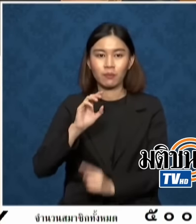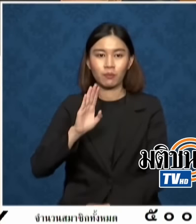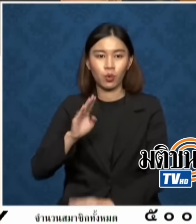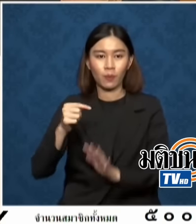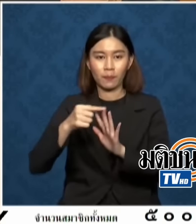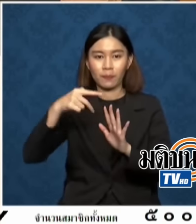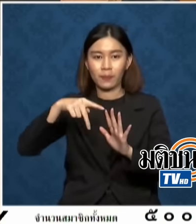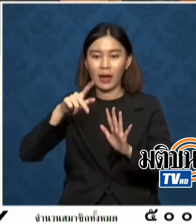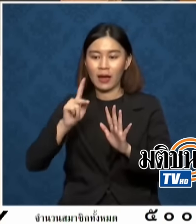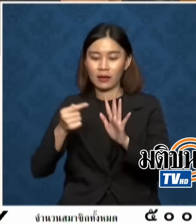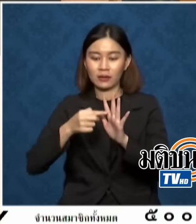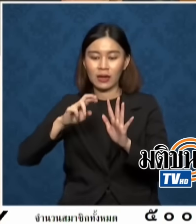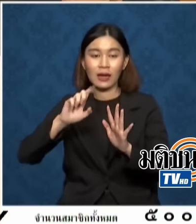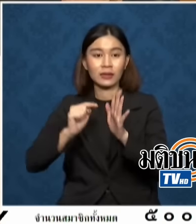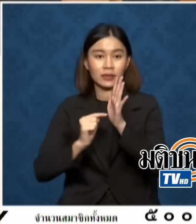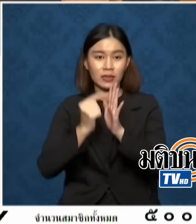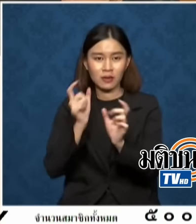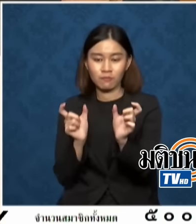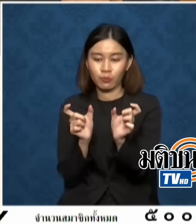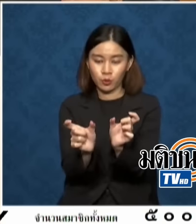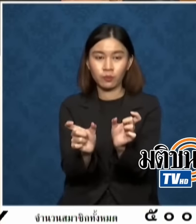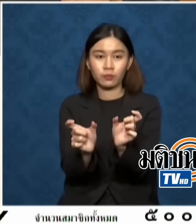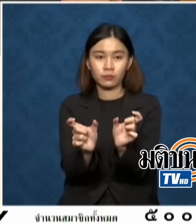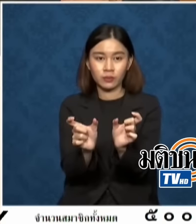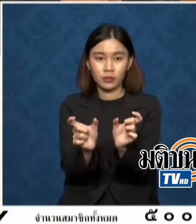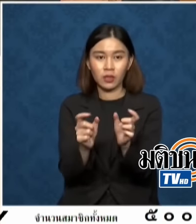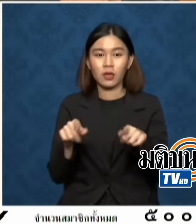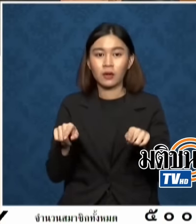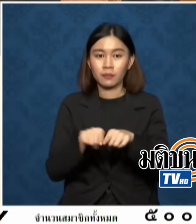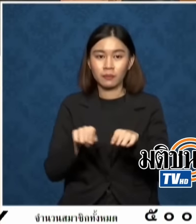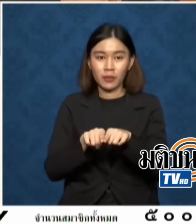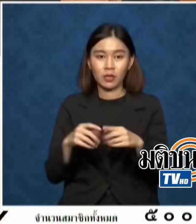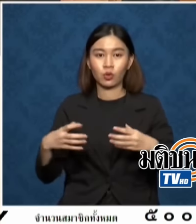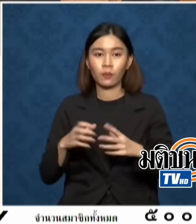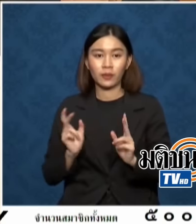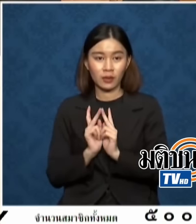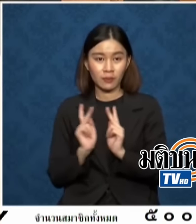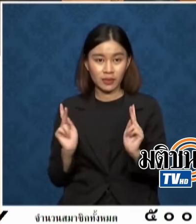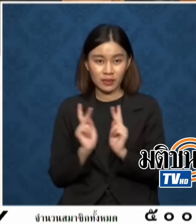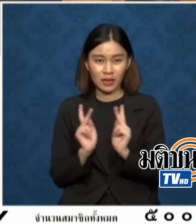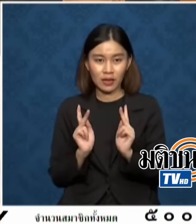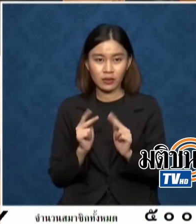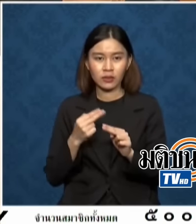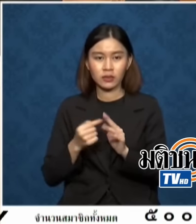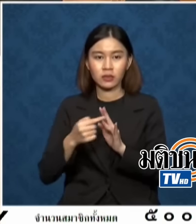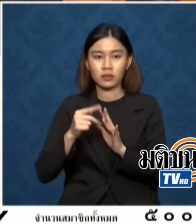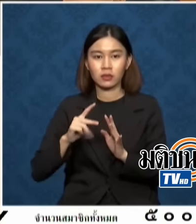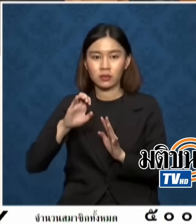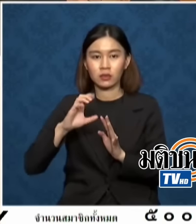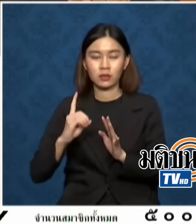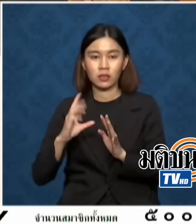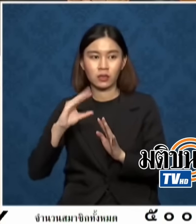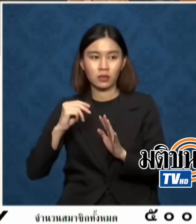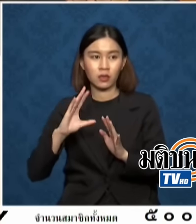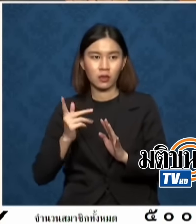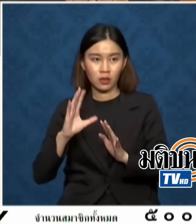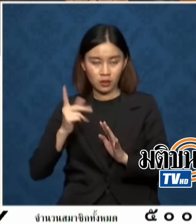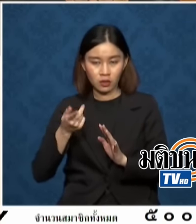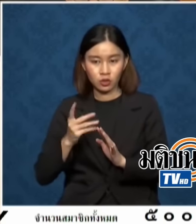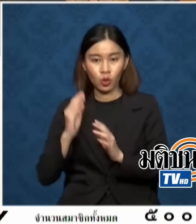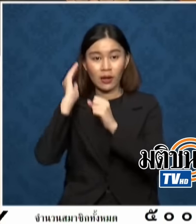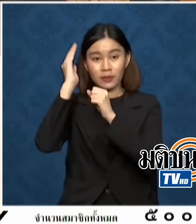บุพการีลำดับแรกอย่างที่ท่านกรรมาธิการท่านเกิดโชคขออภัยที่เอ่ยนามได้อภิป